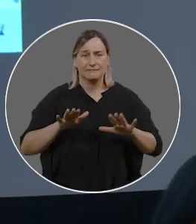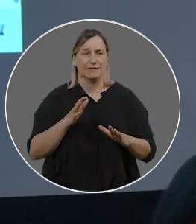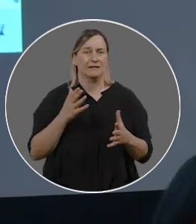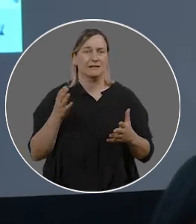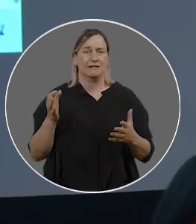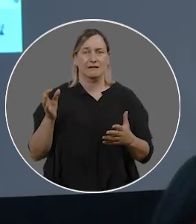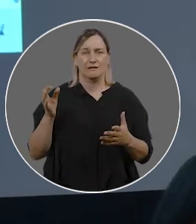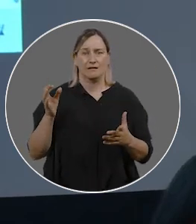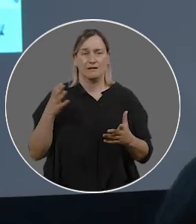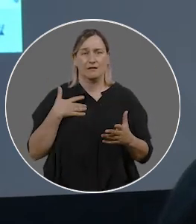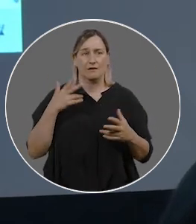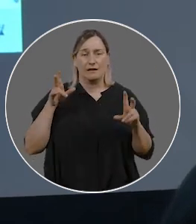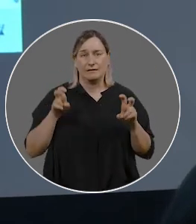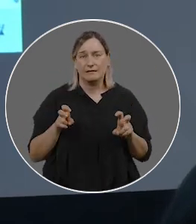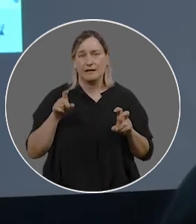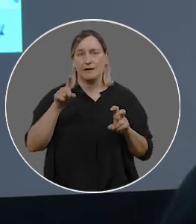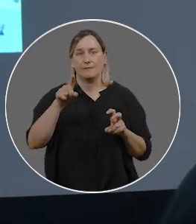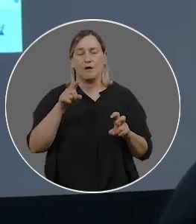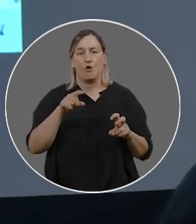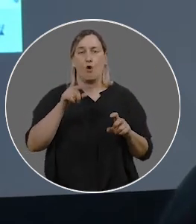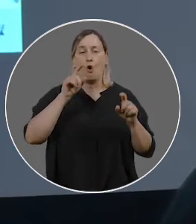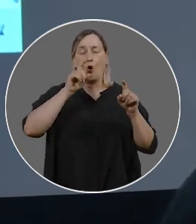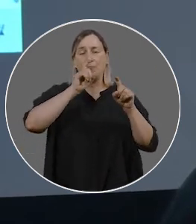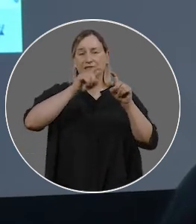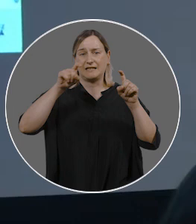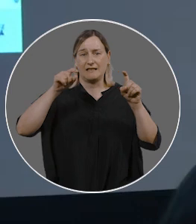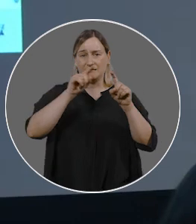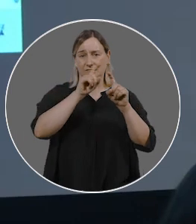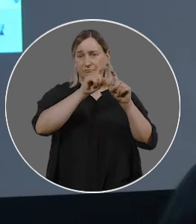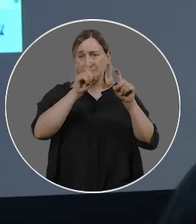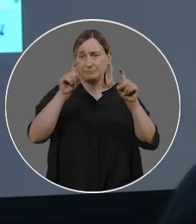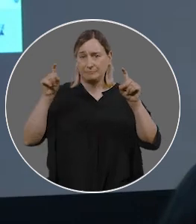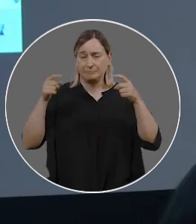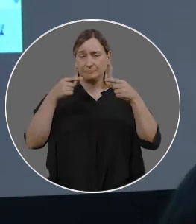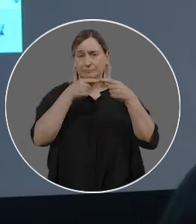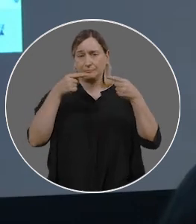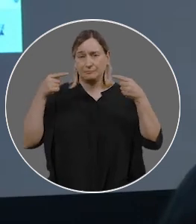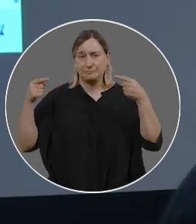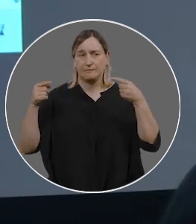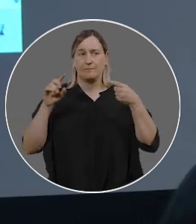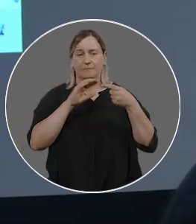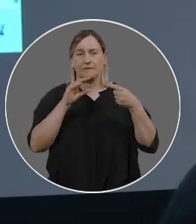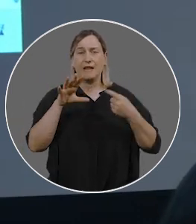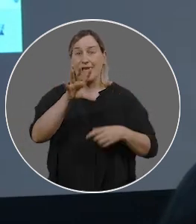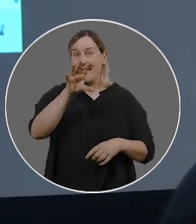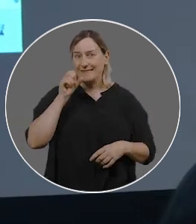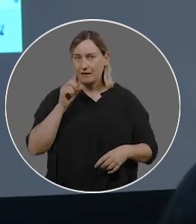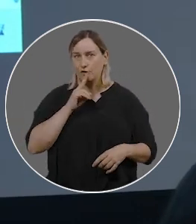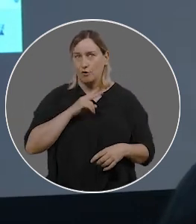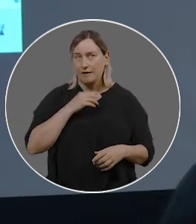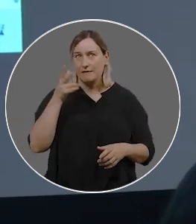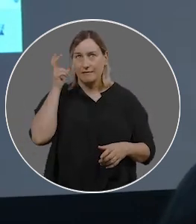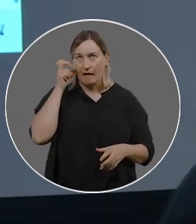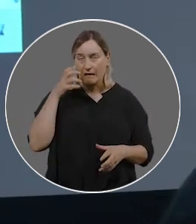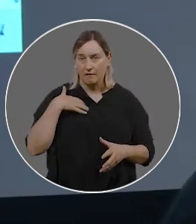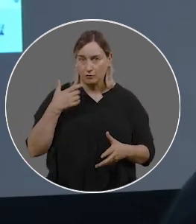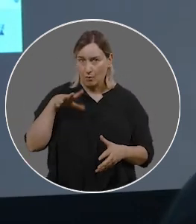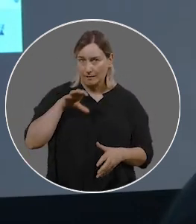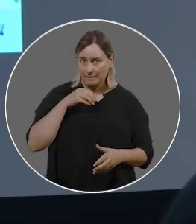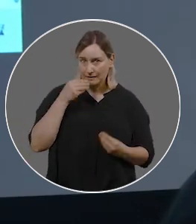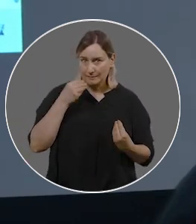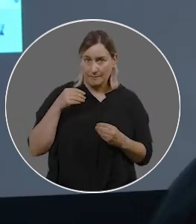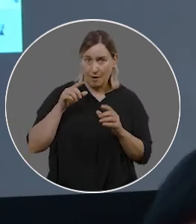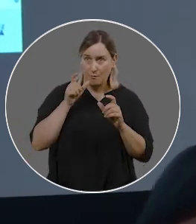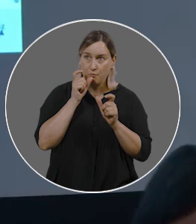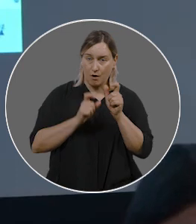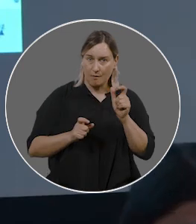navegar correctament unes pestanyes, per exemple, amb un lector de pantalla, interpretar el que està dient. Clar, llavors pots pensar,